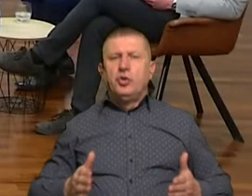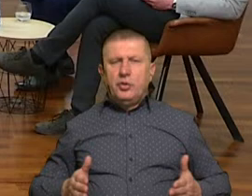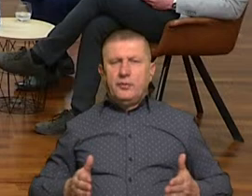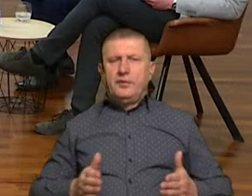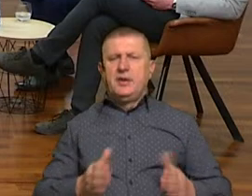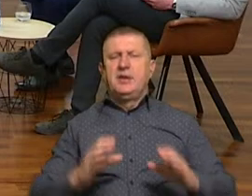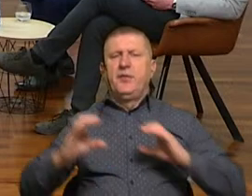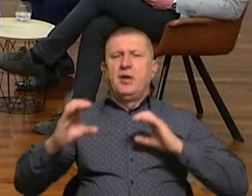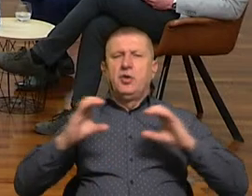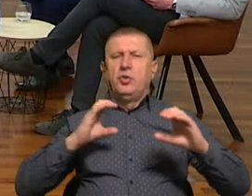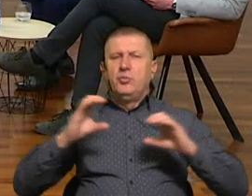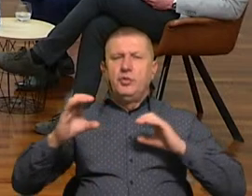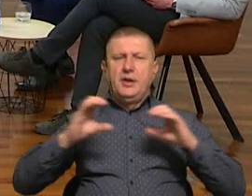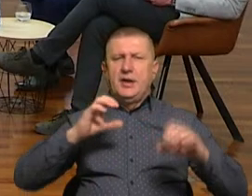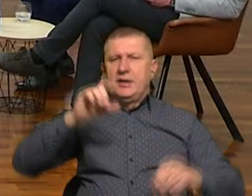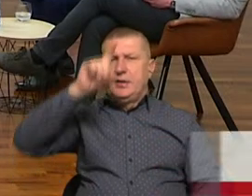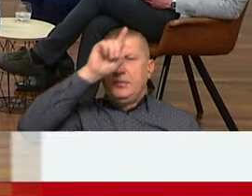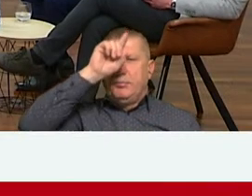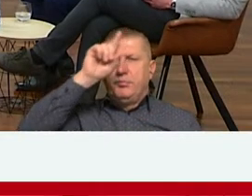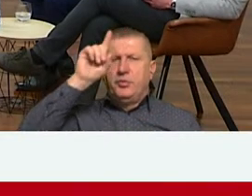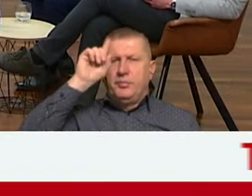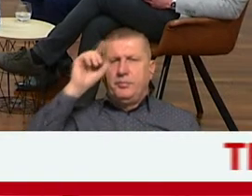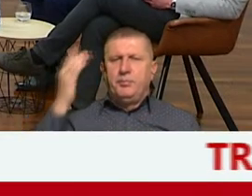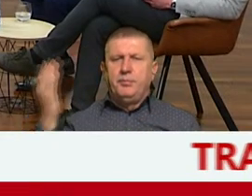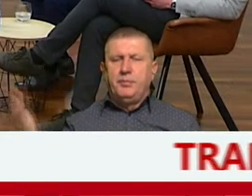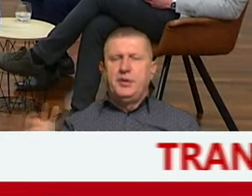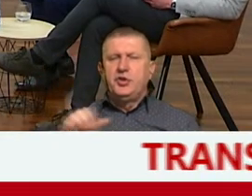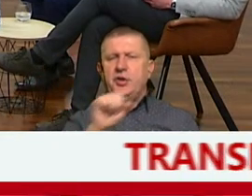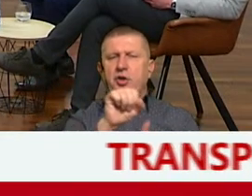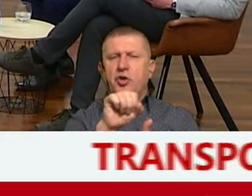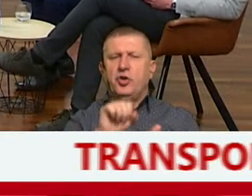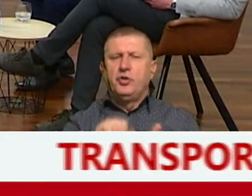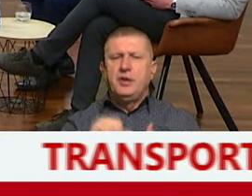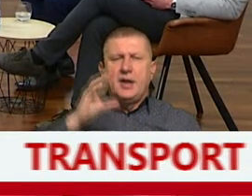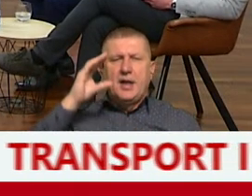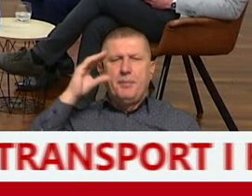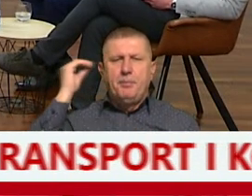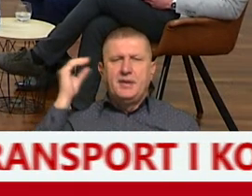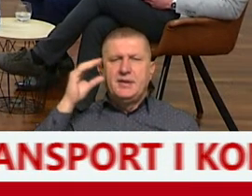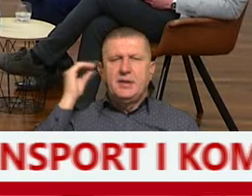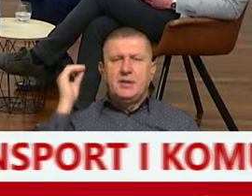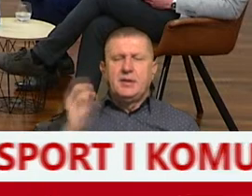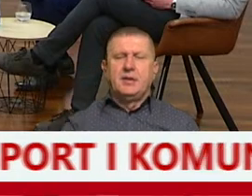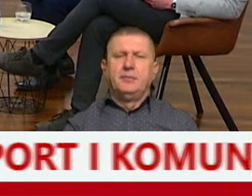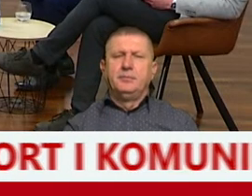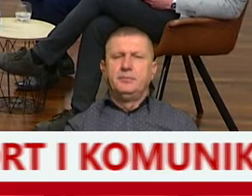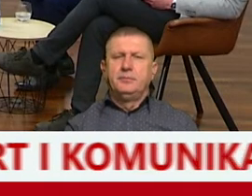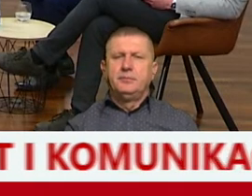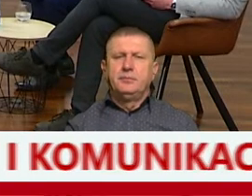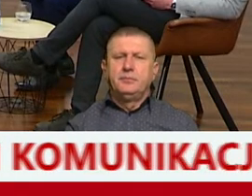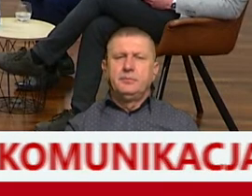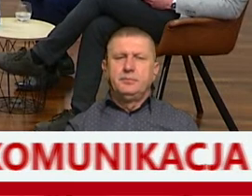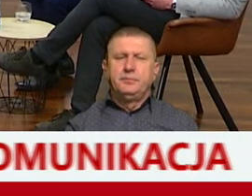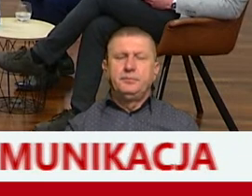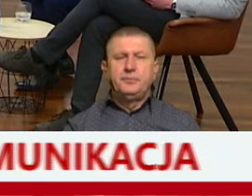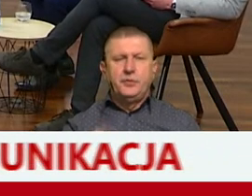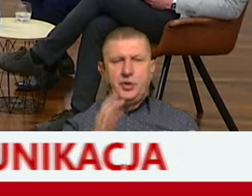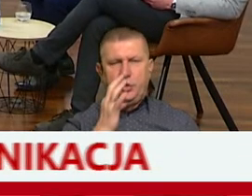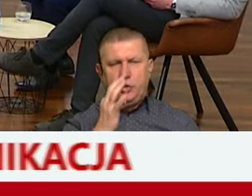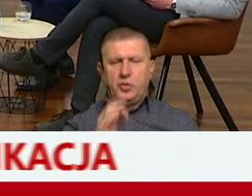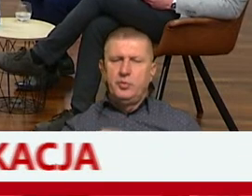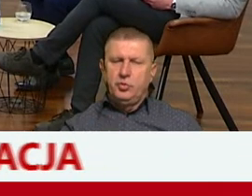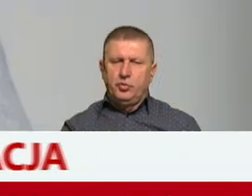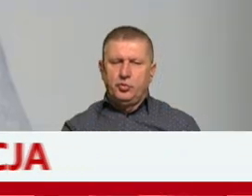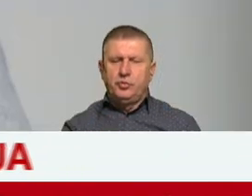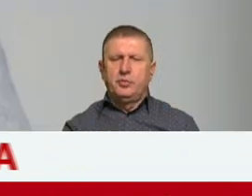publicznej. Pytanie zadaje redaktor Marcin Kałuski, Kronika Beskidzka i portal beskidzka24.pl. Dzień dobry. Będzie